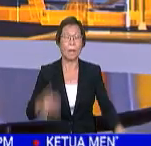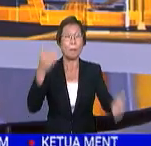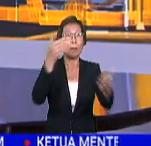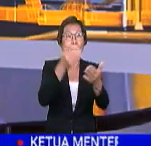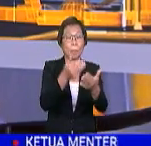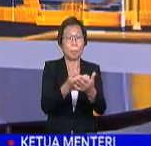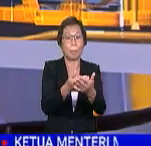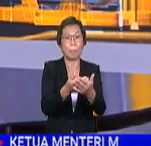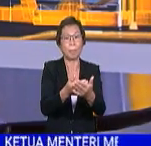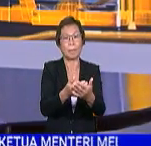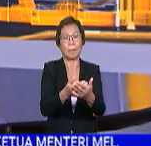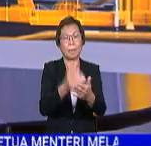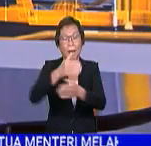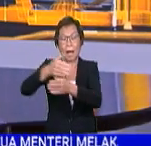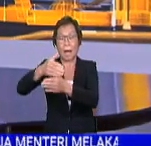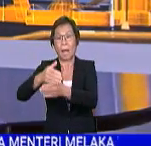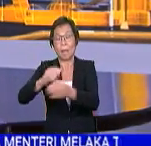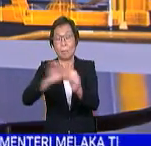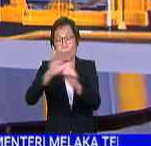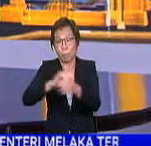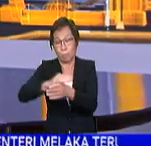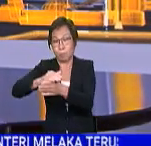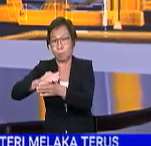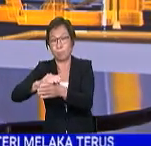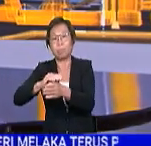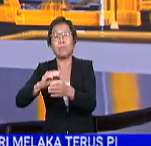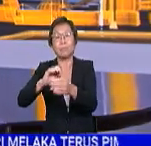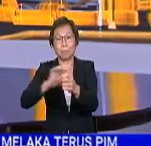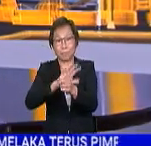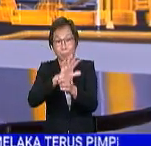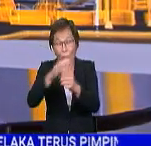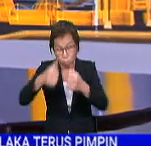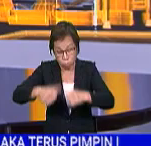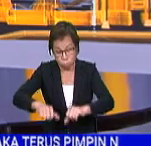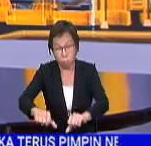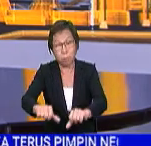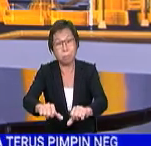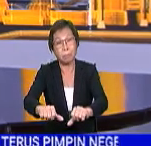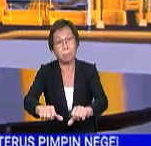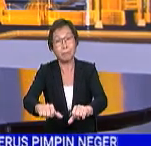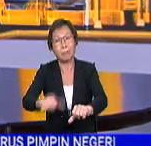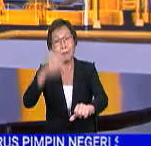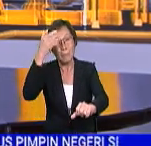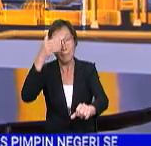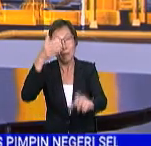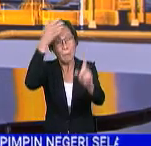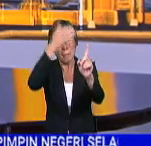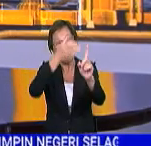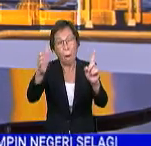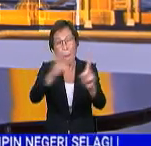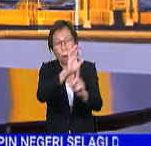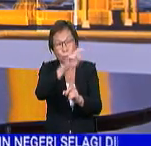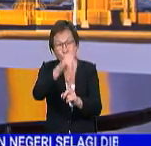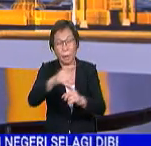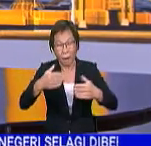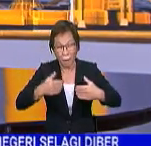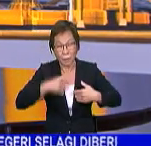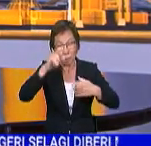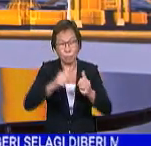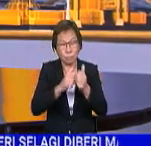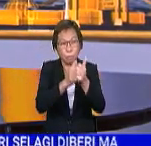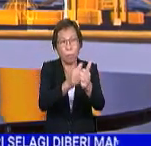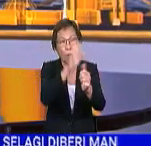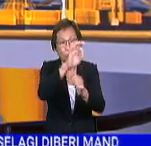Menjelang fasa endemik, kelonggaran yang diberikan bukan tiket untuk kita mengabaikan aspek pematuhan SOP sedia ada.